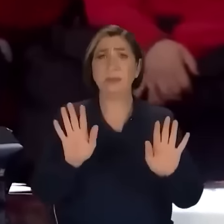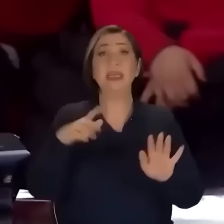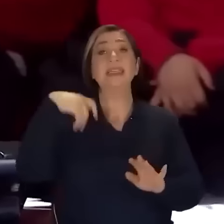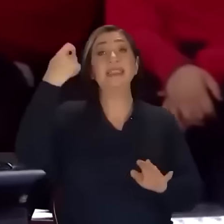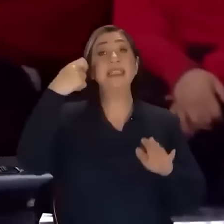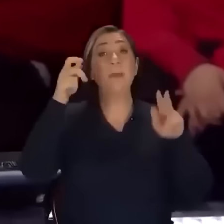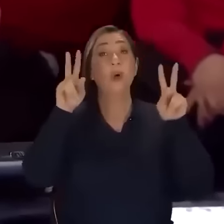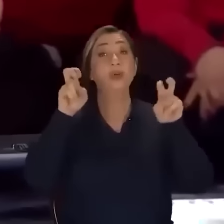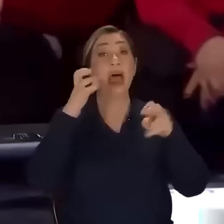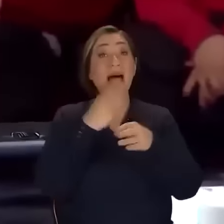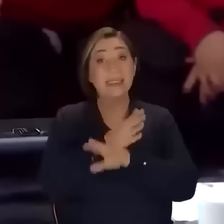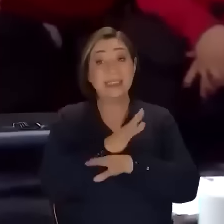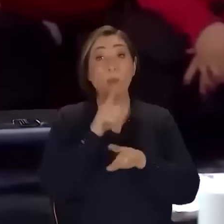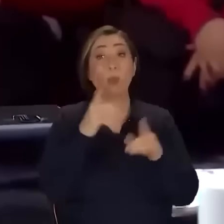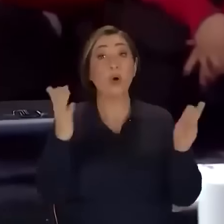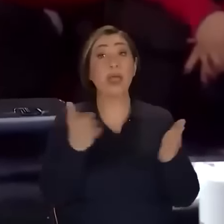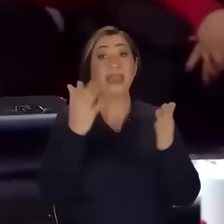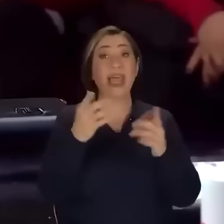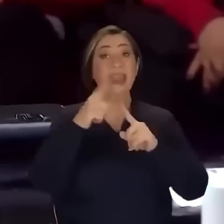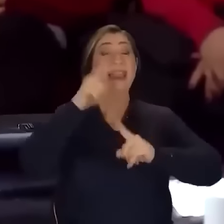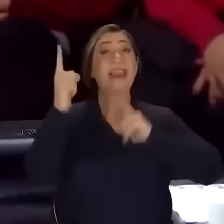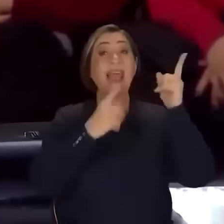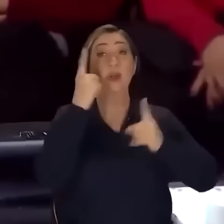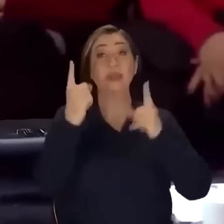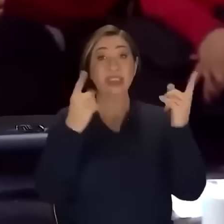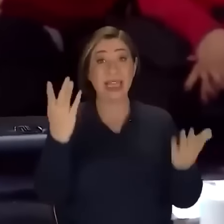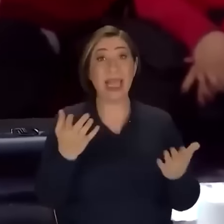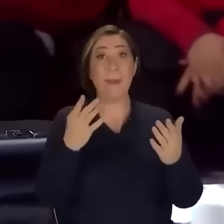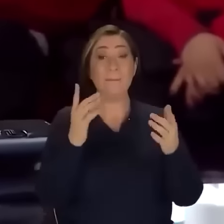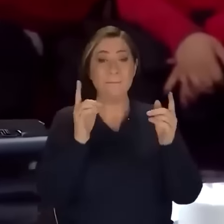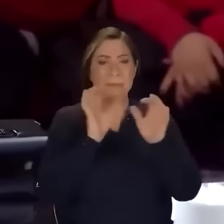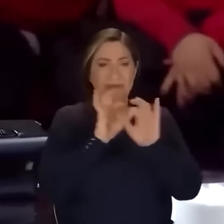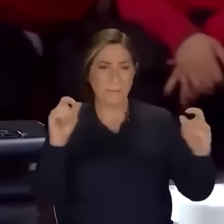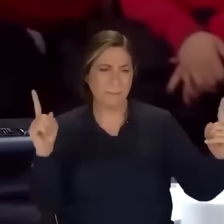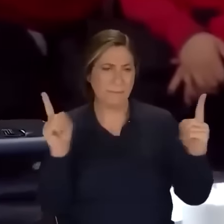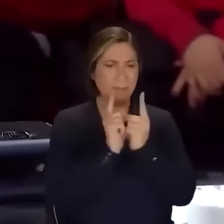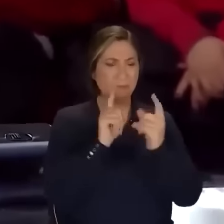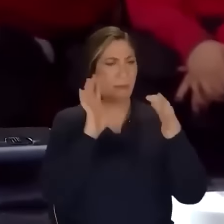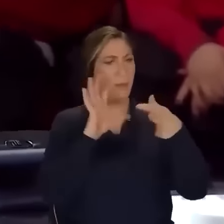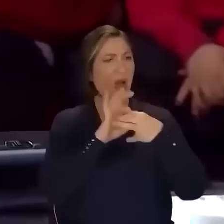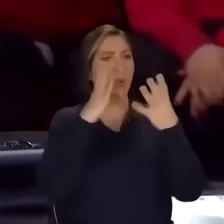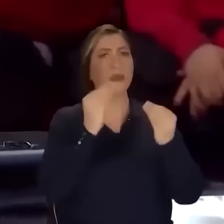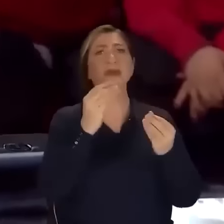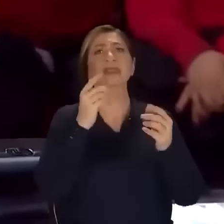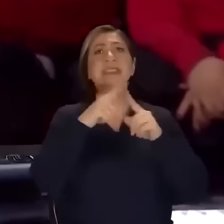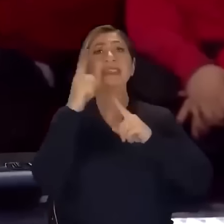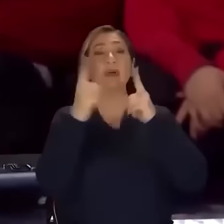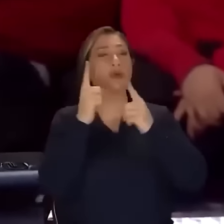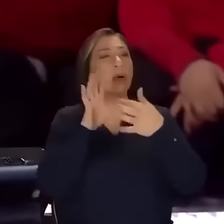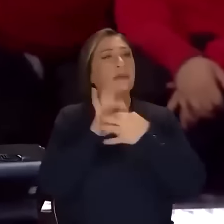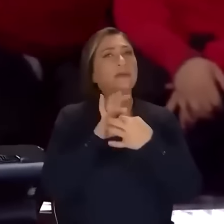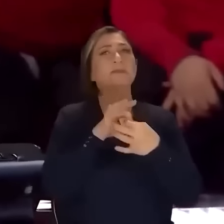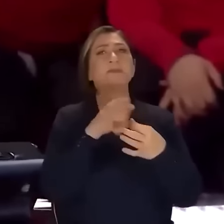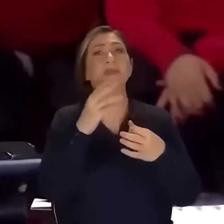da Yani aslında bu kadar tabii teknolojiyle teknolojiyle birebir yürüyen teknolojiye mahkum olduğumuz yani